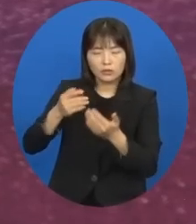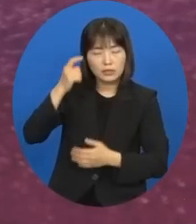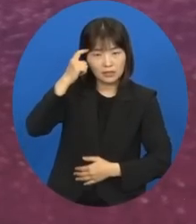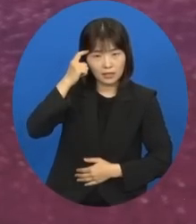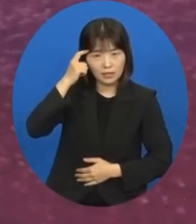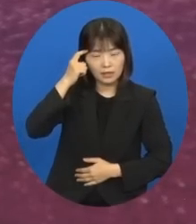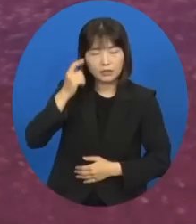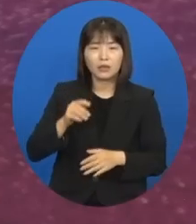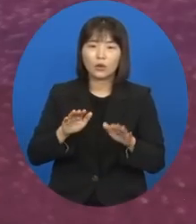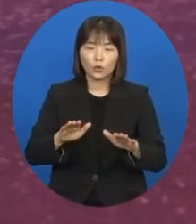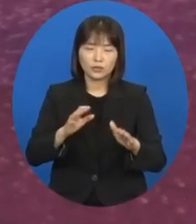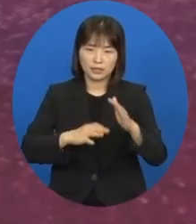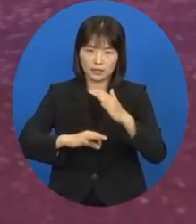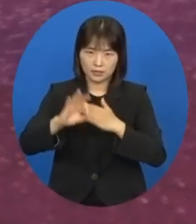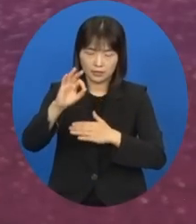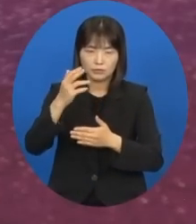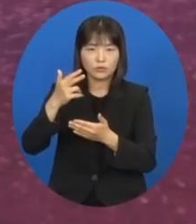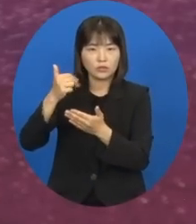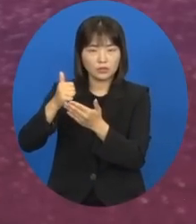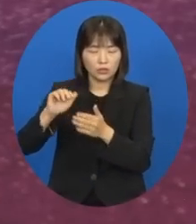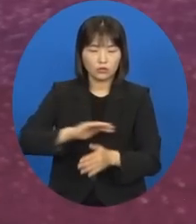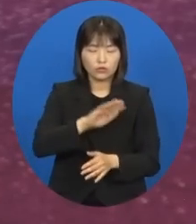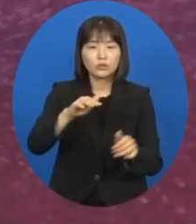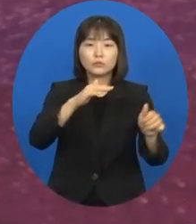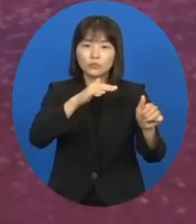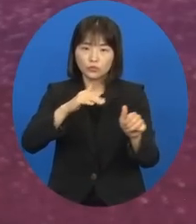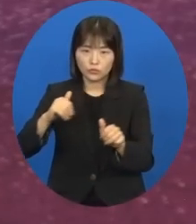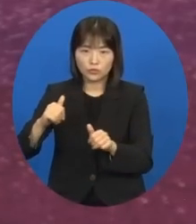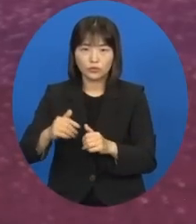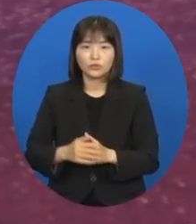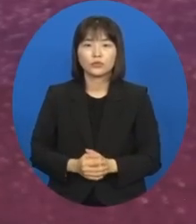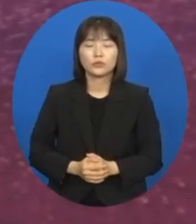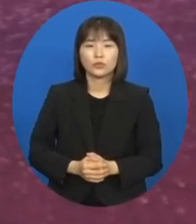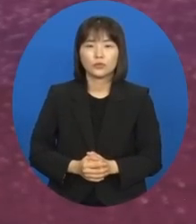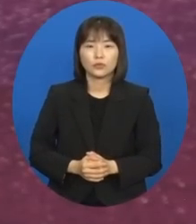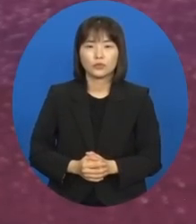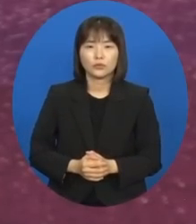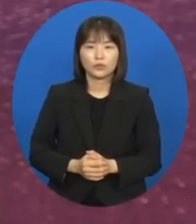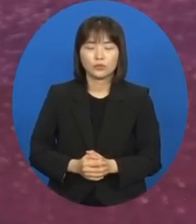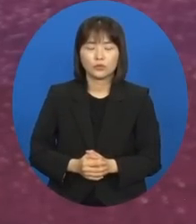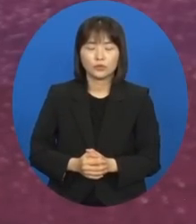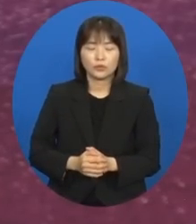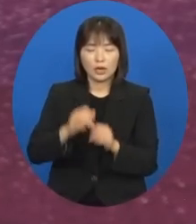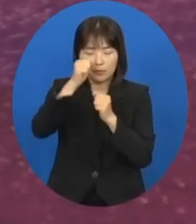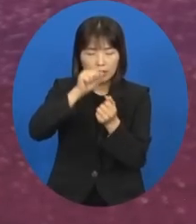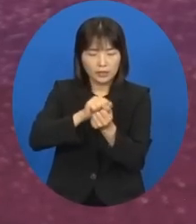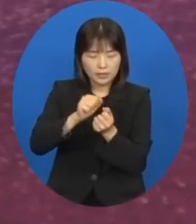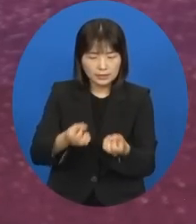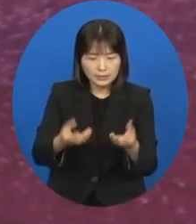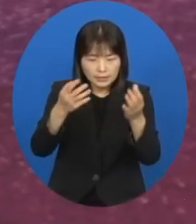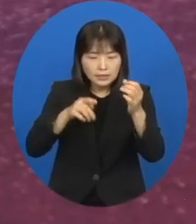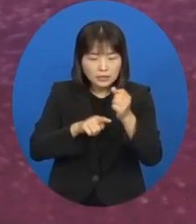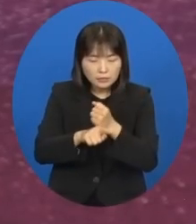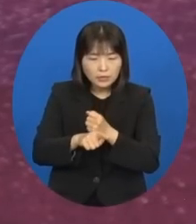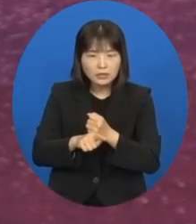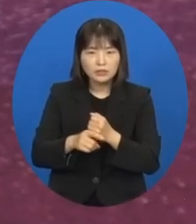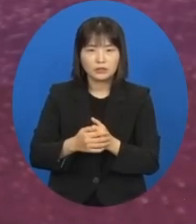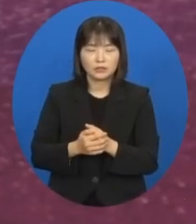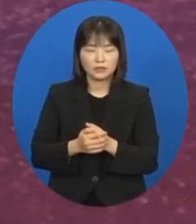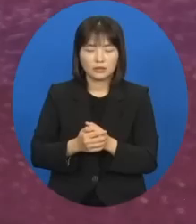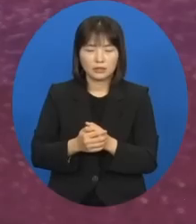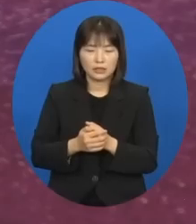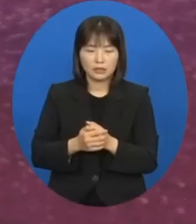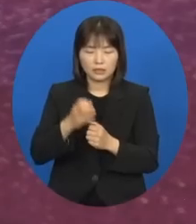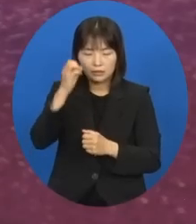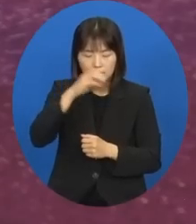오늘은이 아침에 주님께서 우리를 부르시고 그리고 세족식의 의미가 단지 헌신과 낮아짐의